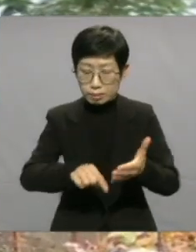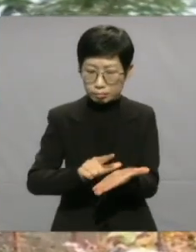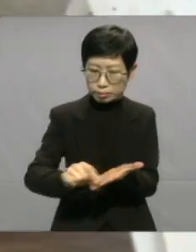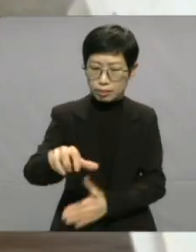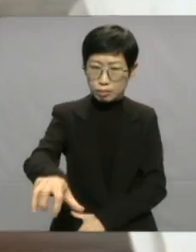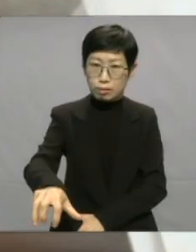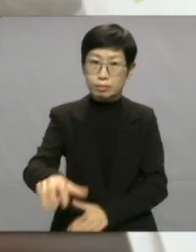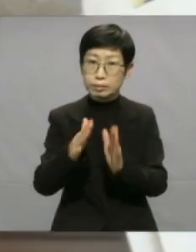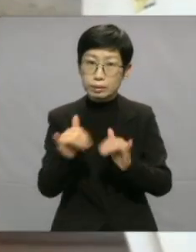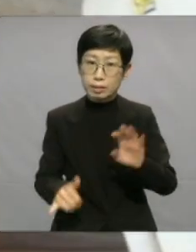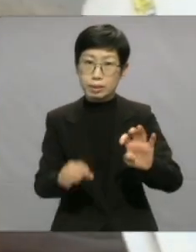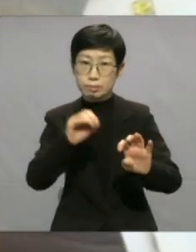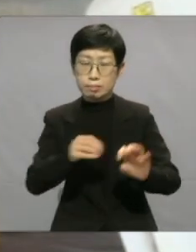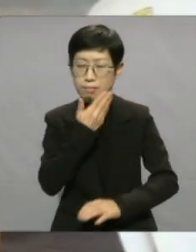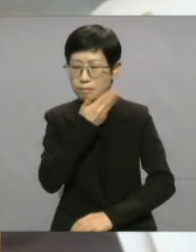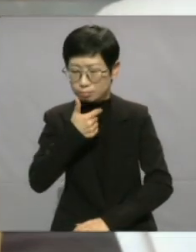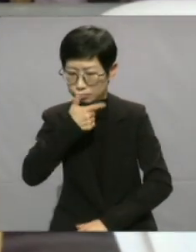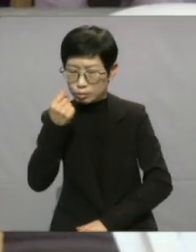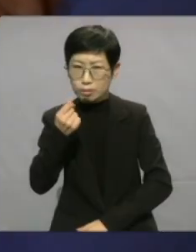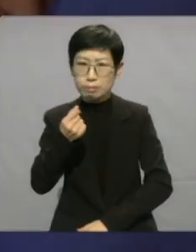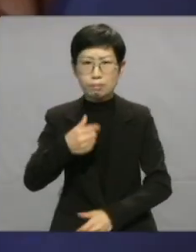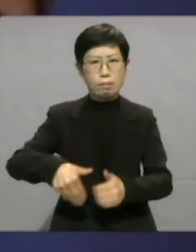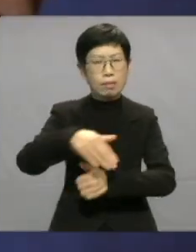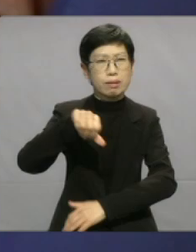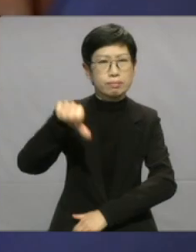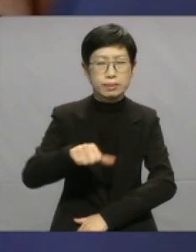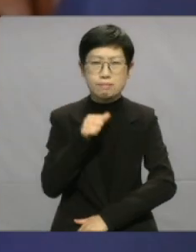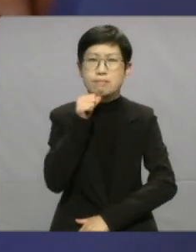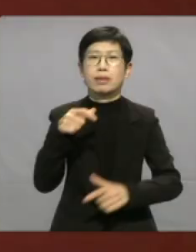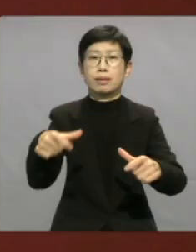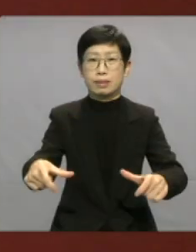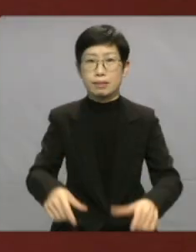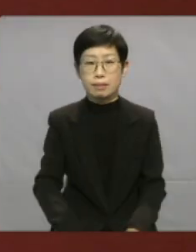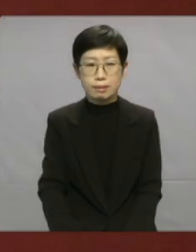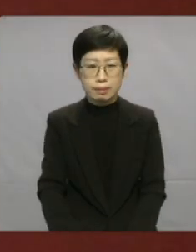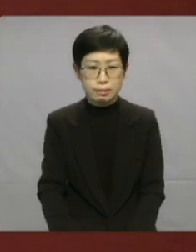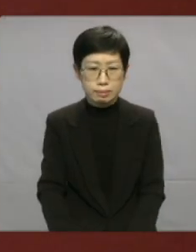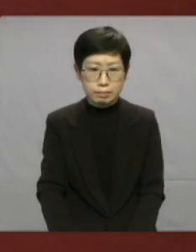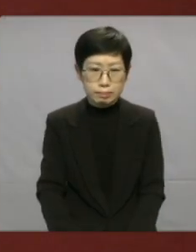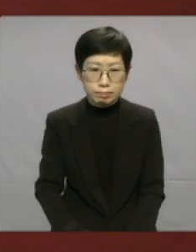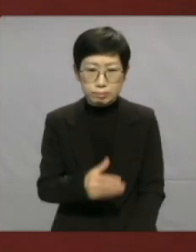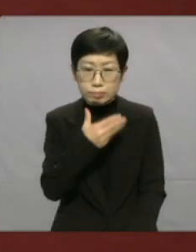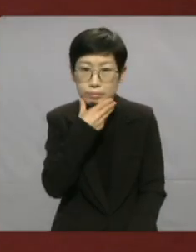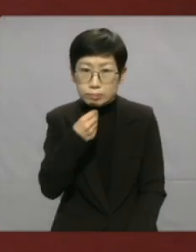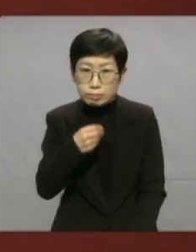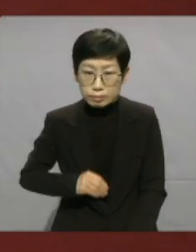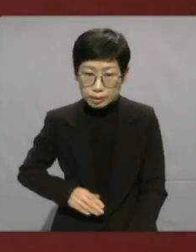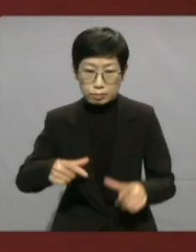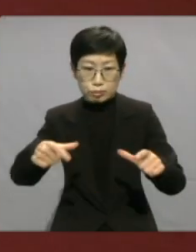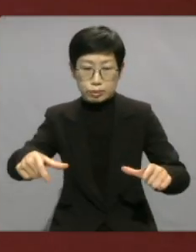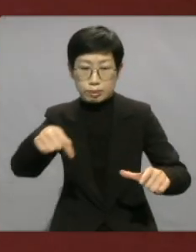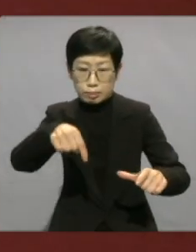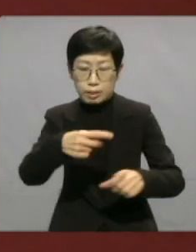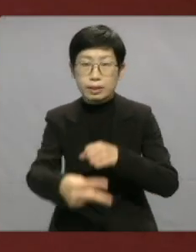주민 40%가 영양실조를 겪는 취약한 지역으로 알려져 있습니다. Mais il faut noter aussi que dans la zone santé de